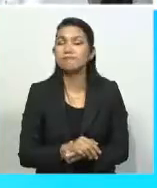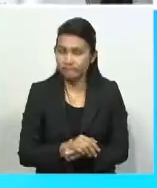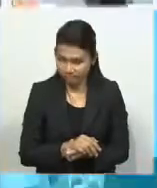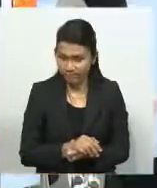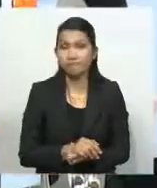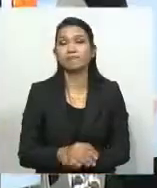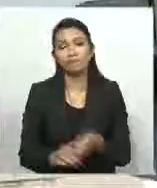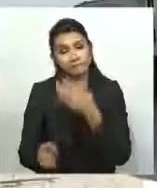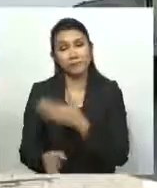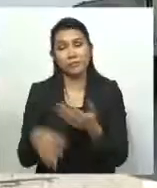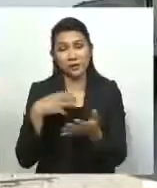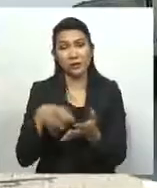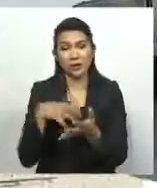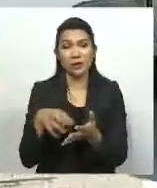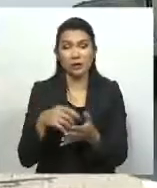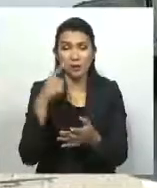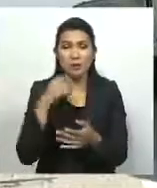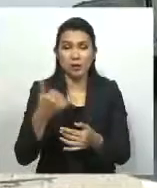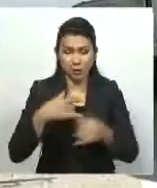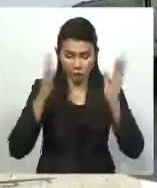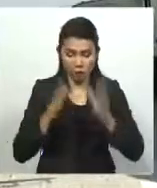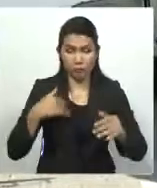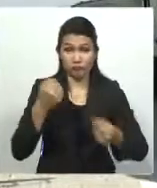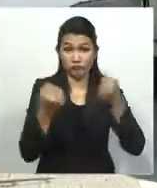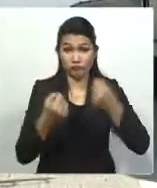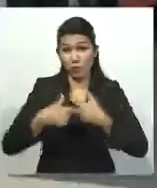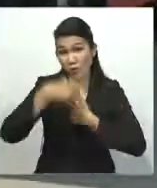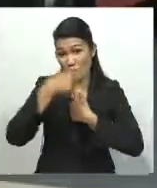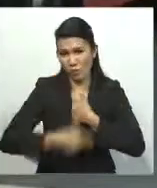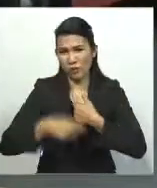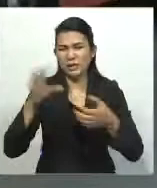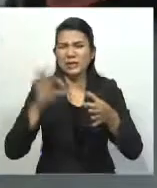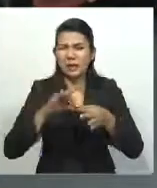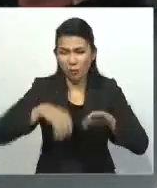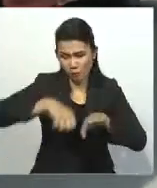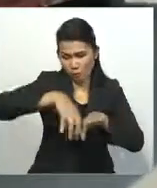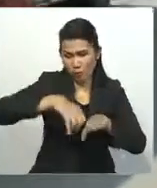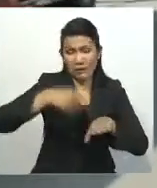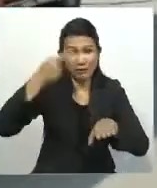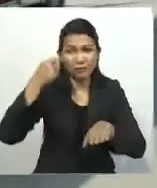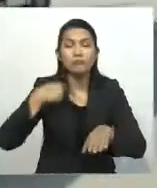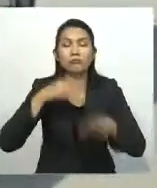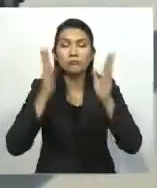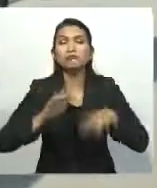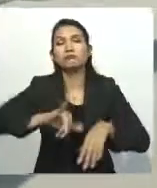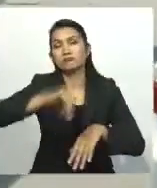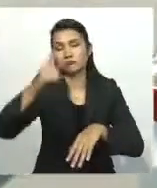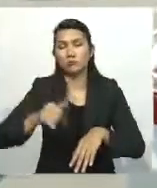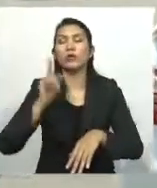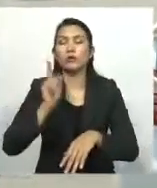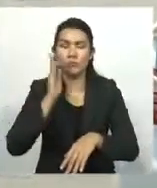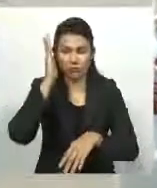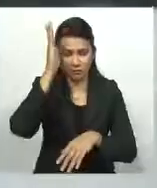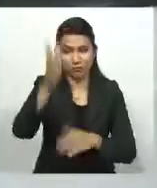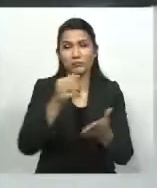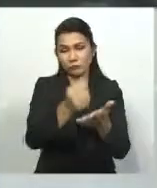ก็อย่างที่คุณอาคมพูดไปนะครับมันอาจจะอยู่ที่พฤติกรรมคนขับเหมือนกันนะครับเรื่องของควันดำ ก็เป็นเฉพาะบางคันนะต่อไปก็คงต้องร่วมด้วยช่ว